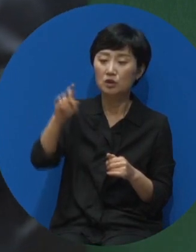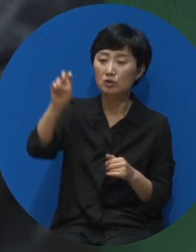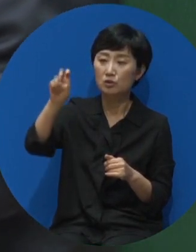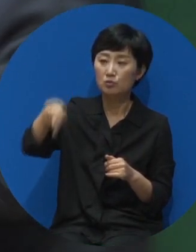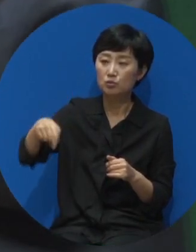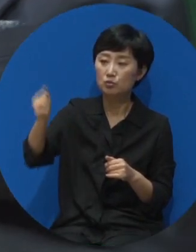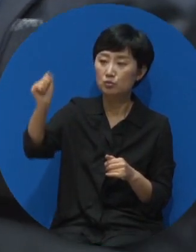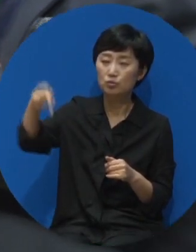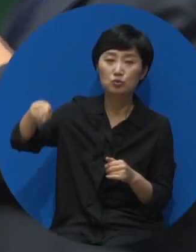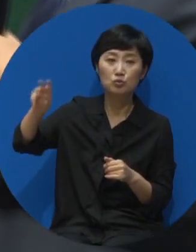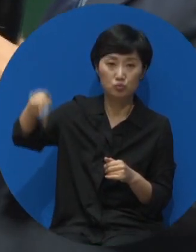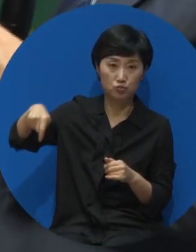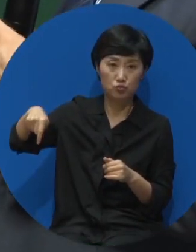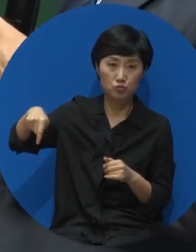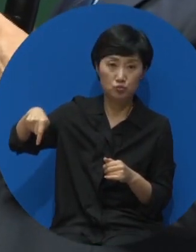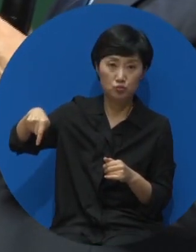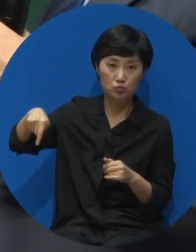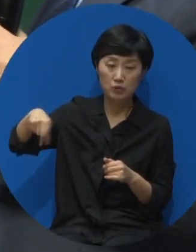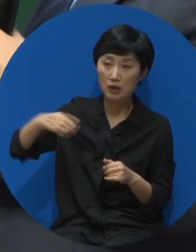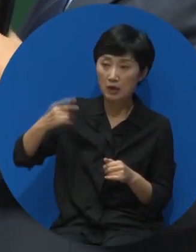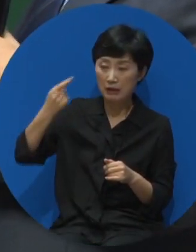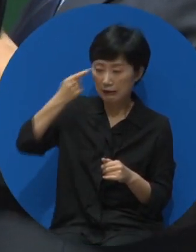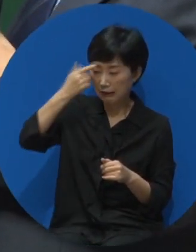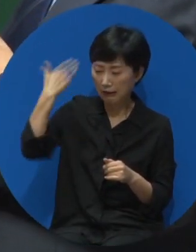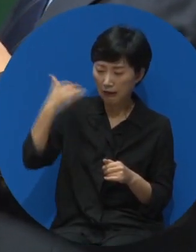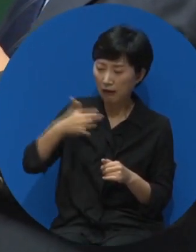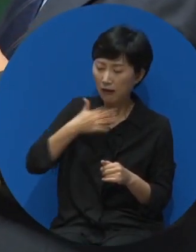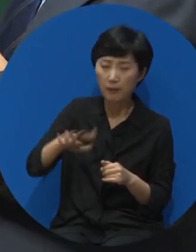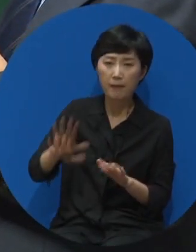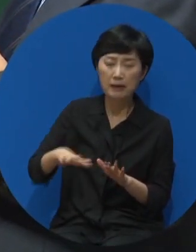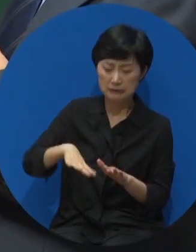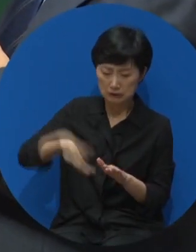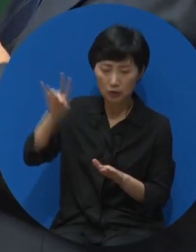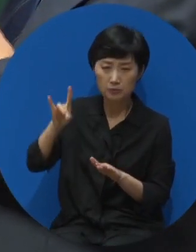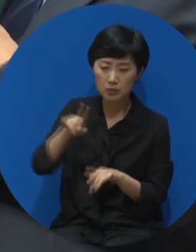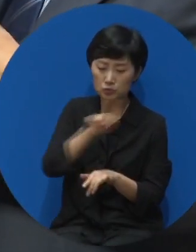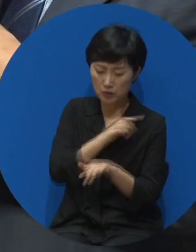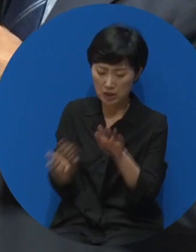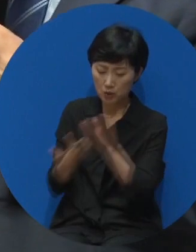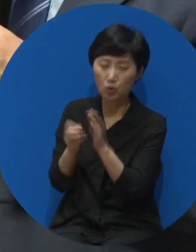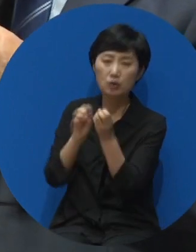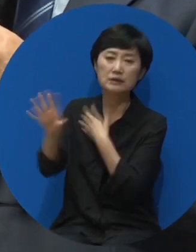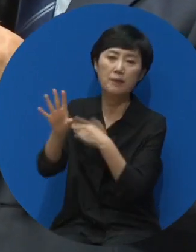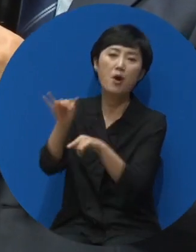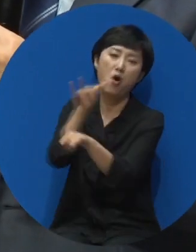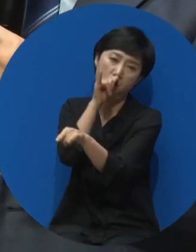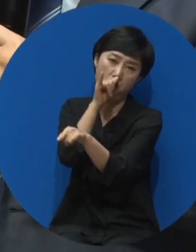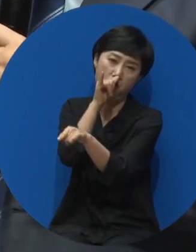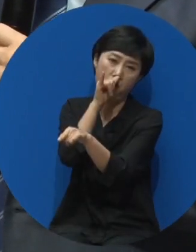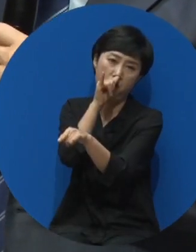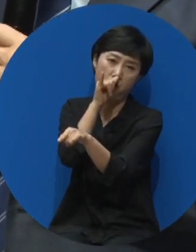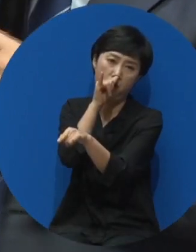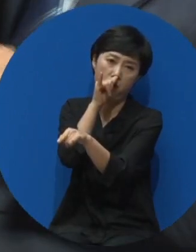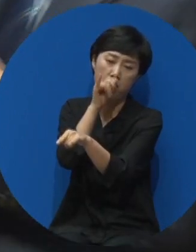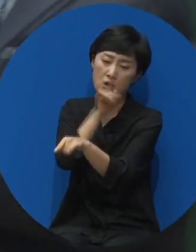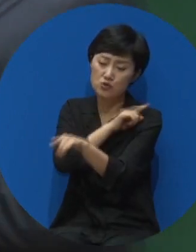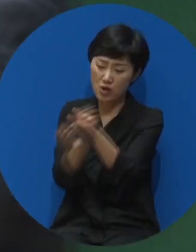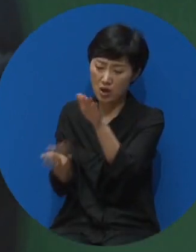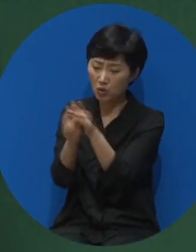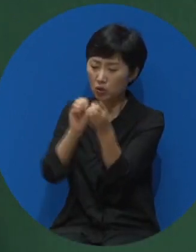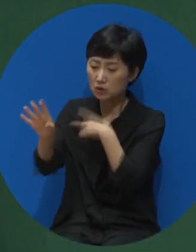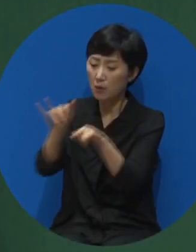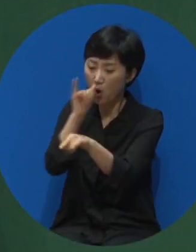전무후무한 게 있겠죠. 근데와 하나님이 備えてくださった空前絶後の答えがあります。 여기에 진짜 달란트라. これが 막토노